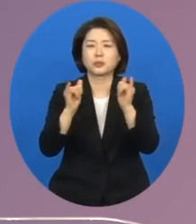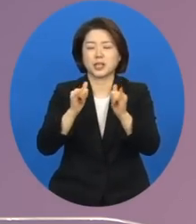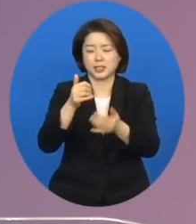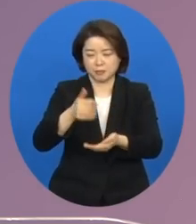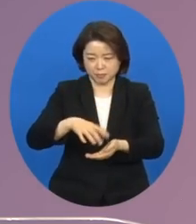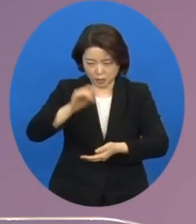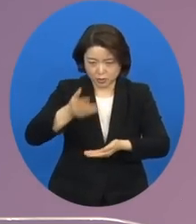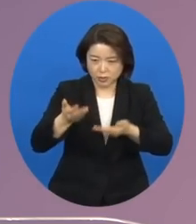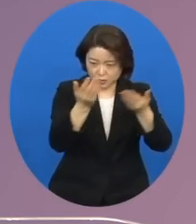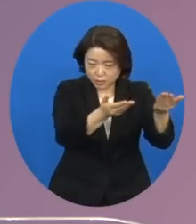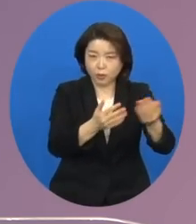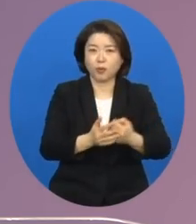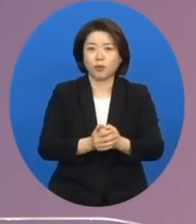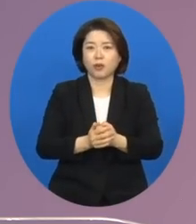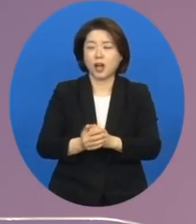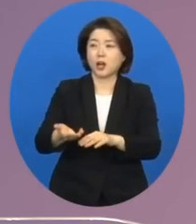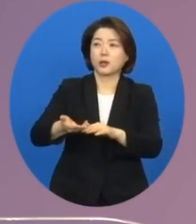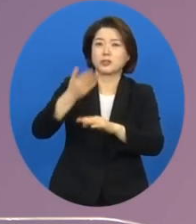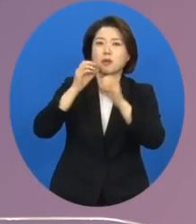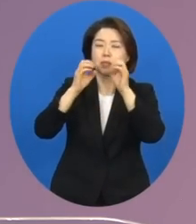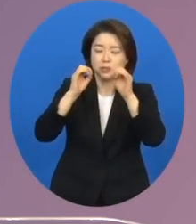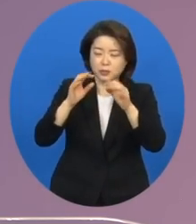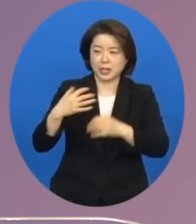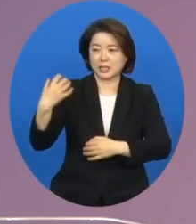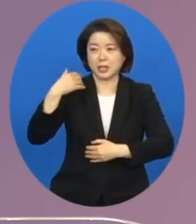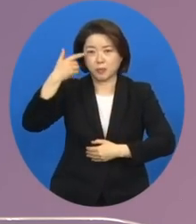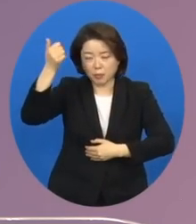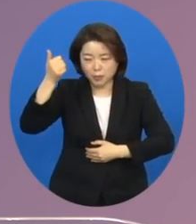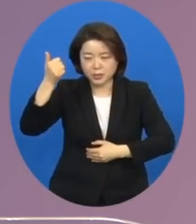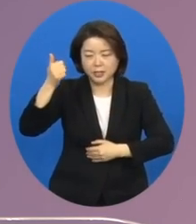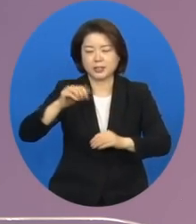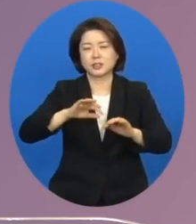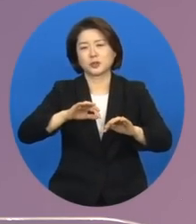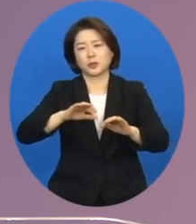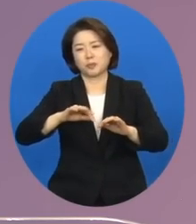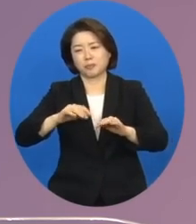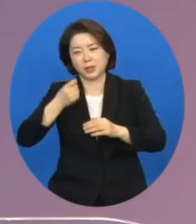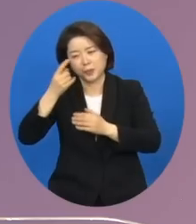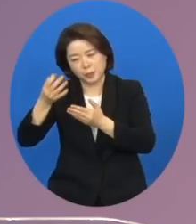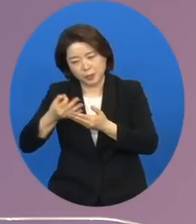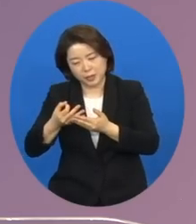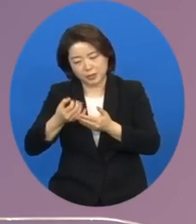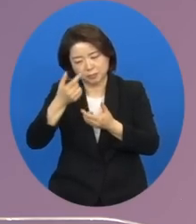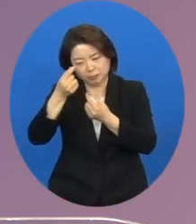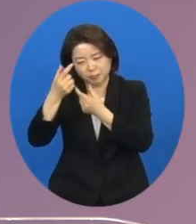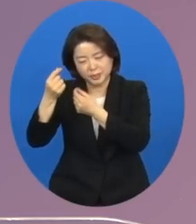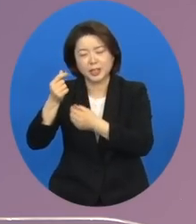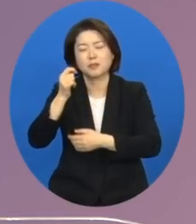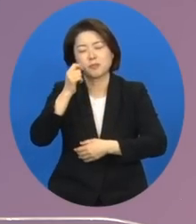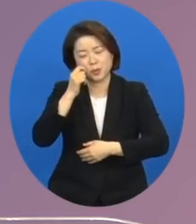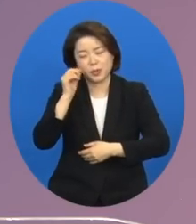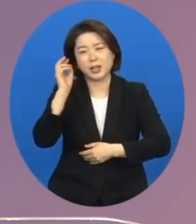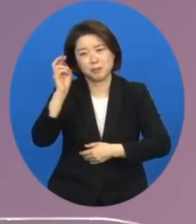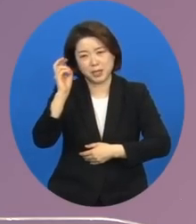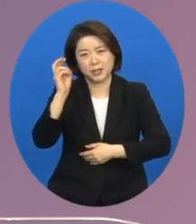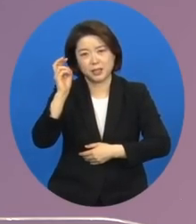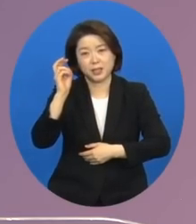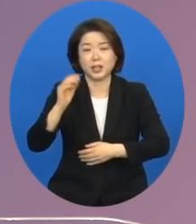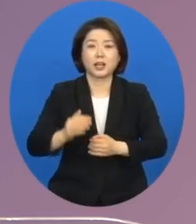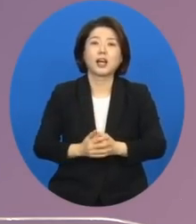그리고 선배 전도사님들이나 담당 목사는 좀 사례 제때 못 나갈 수 있습니다